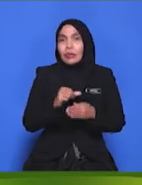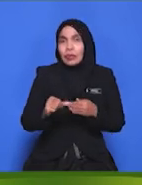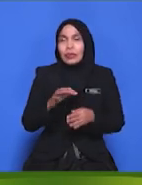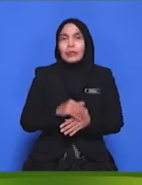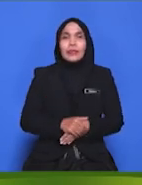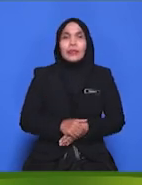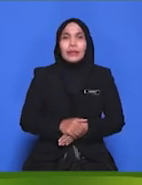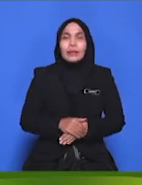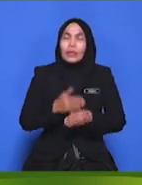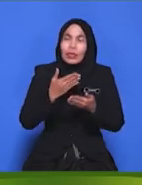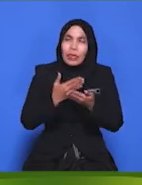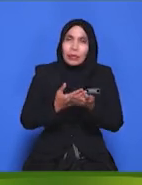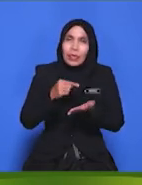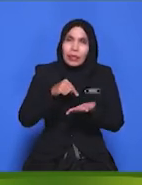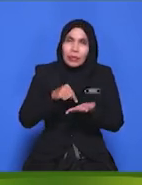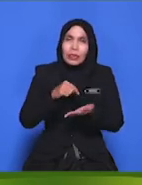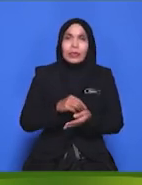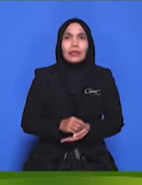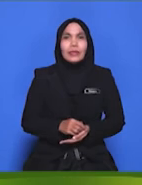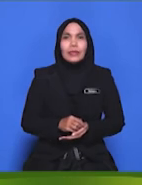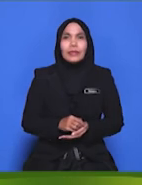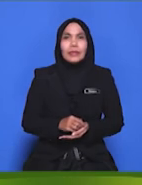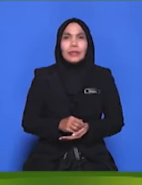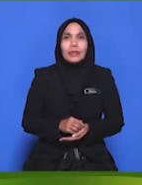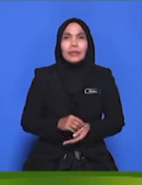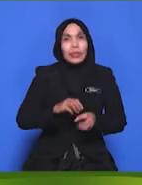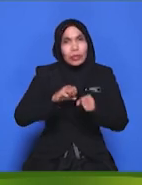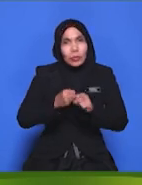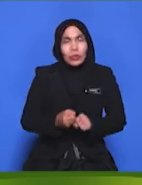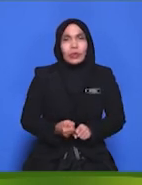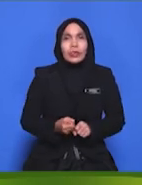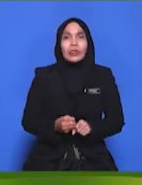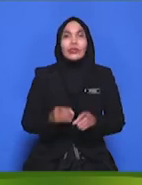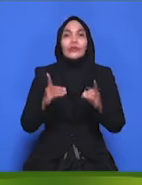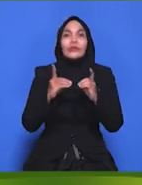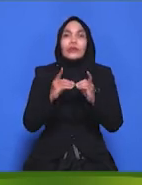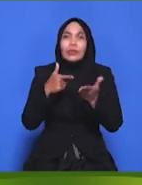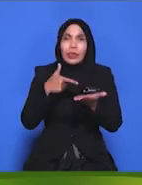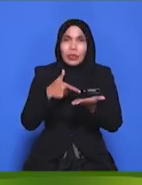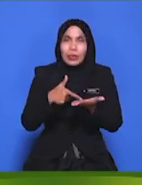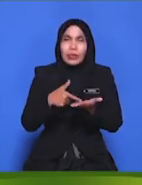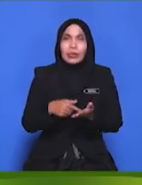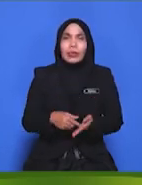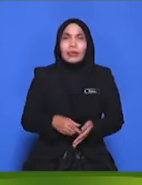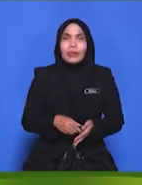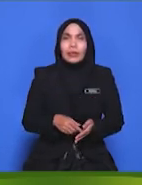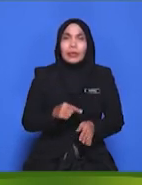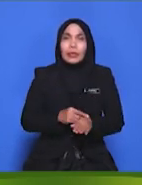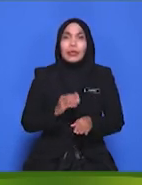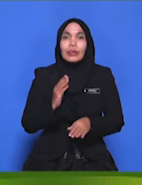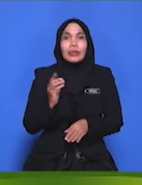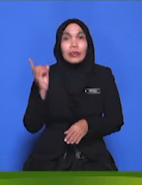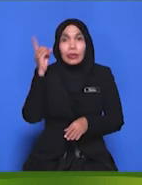dahulu perkongsian Ustazah pada hari ini. Semoga kita boleh berjumpa lagi di masa akan datang.